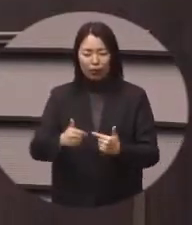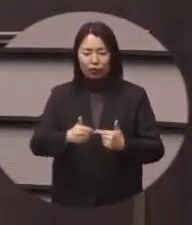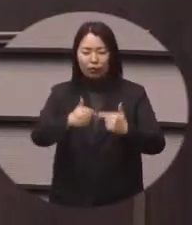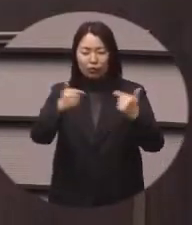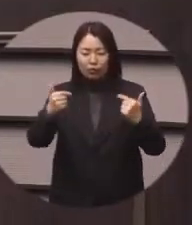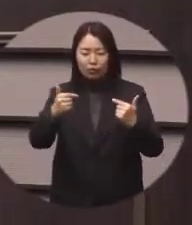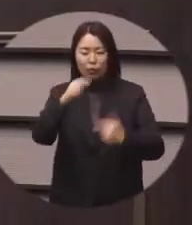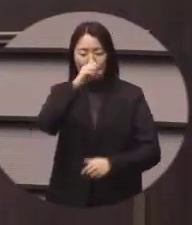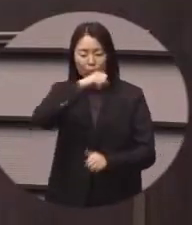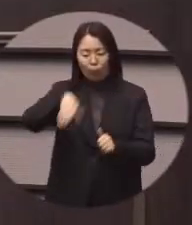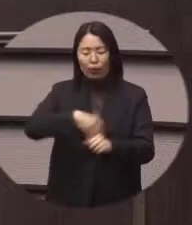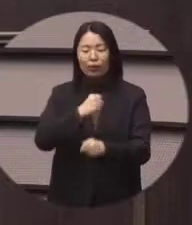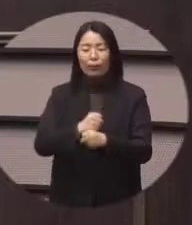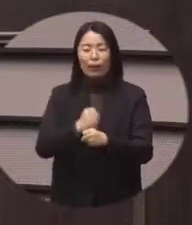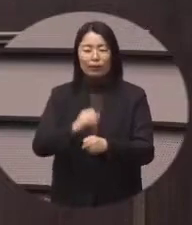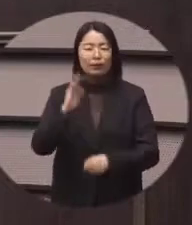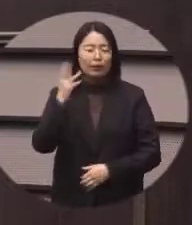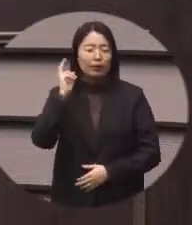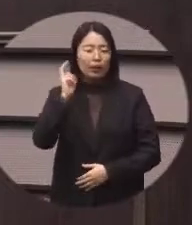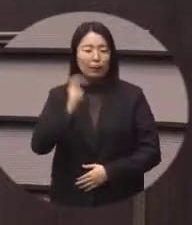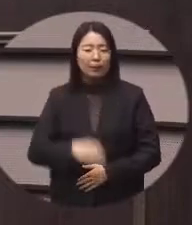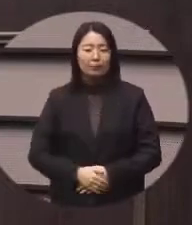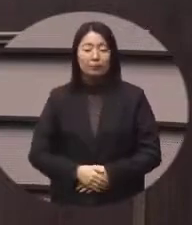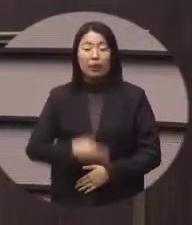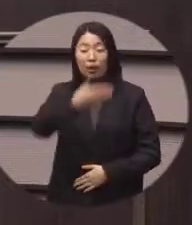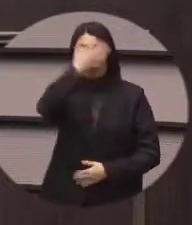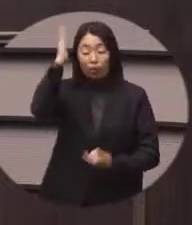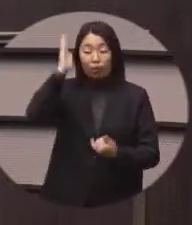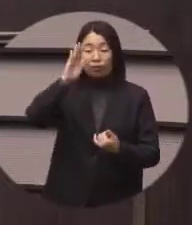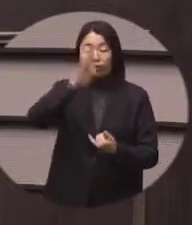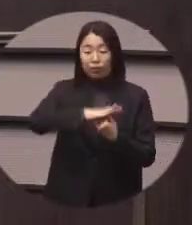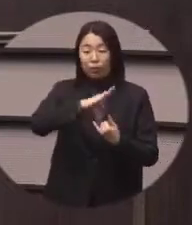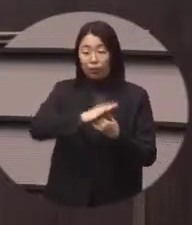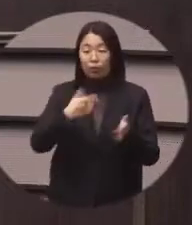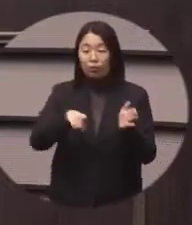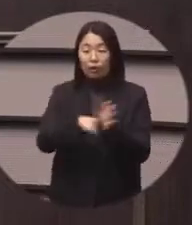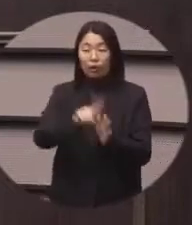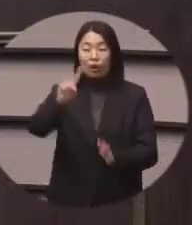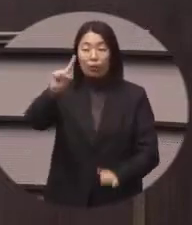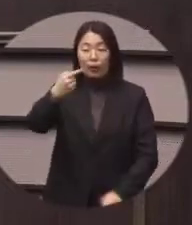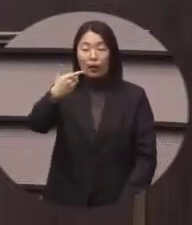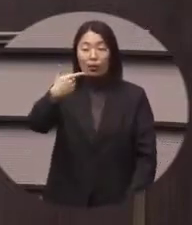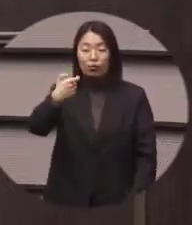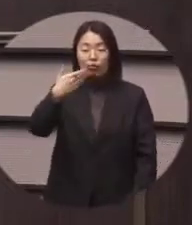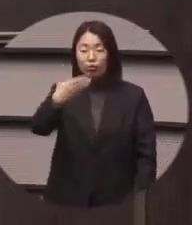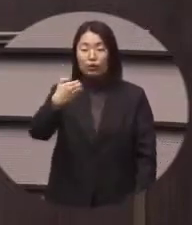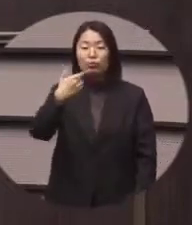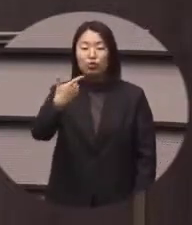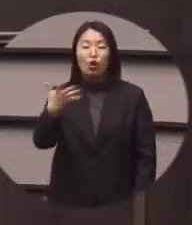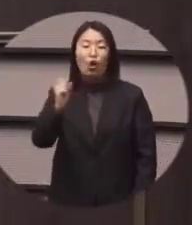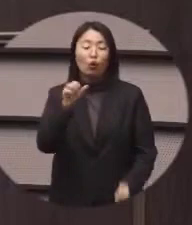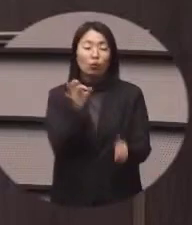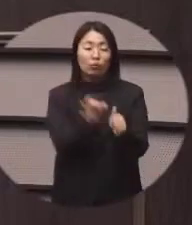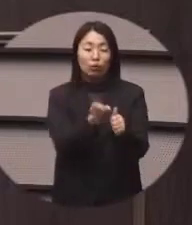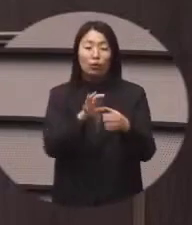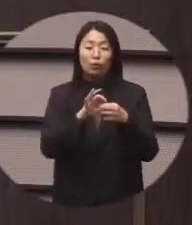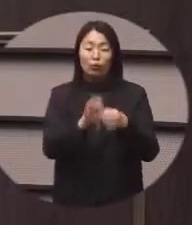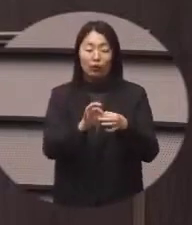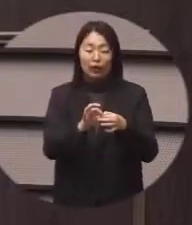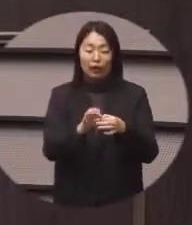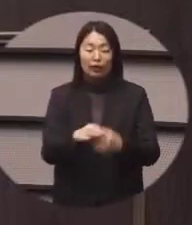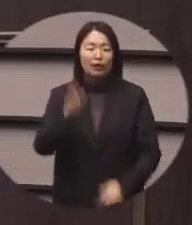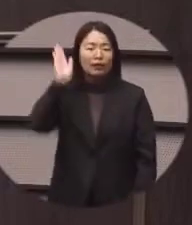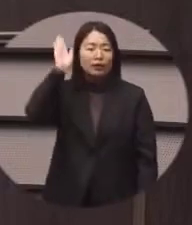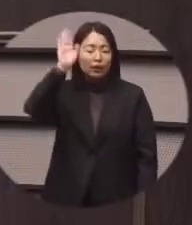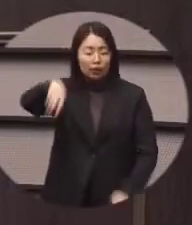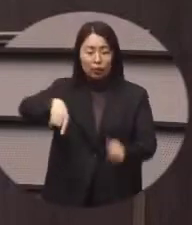것입니다. 미래주역인 청소년을 위해 총 196억 원을 투입해 교육환경 개선과